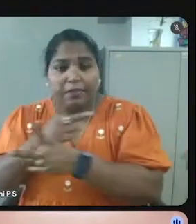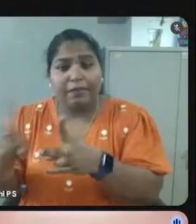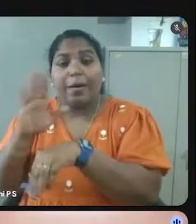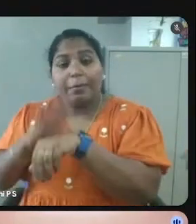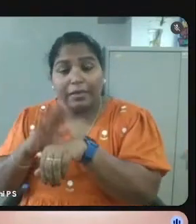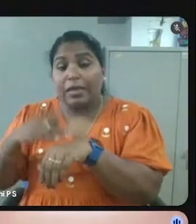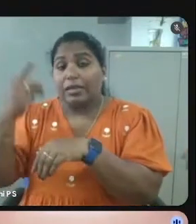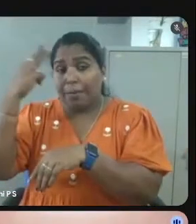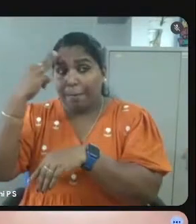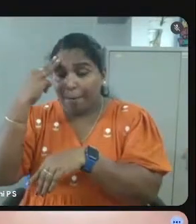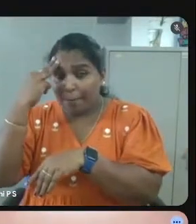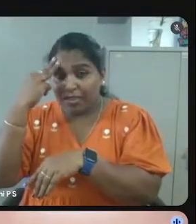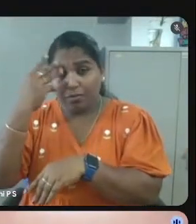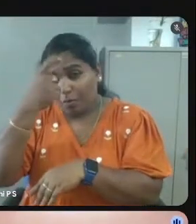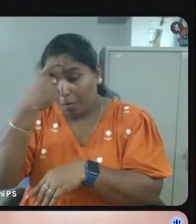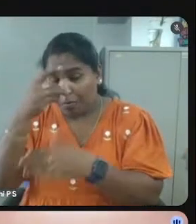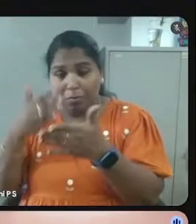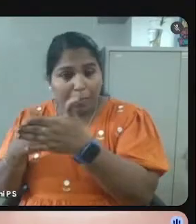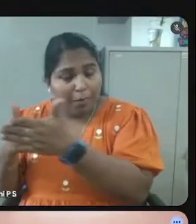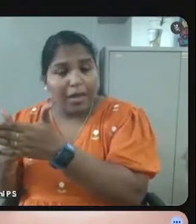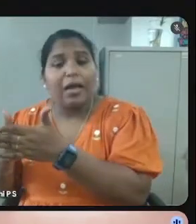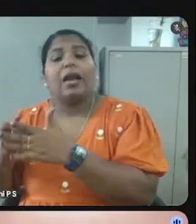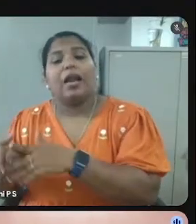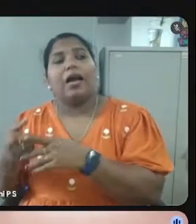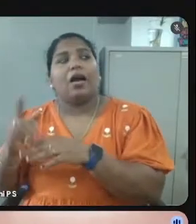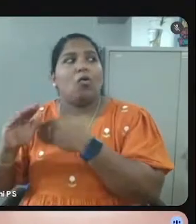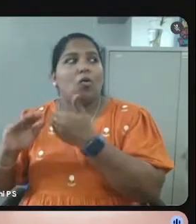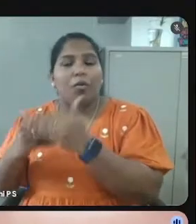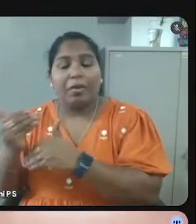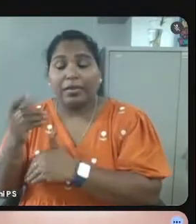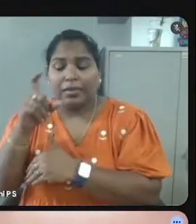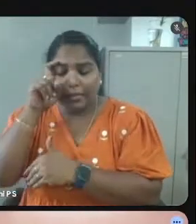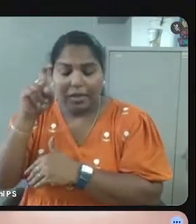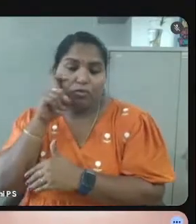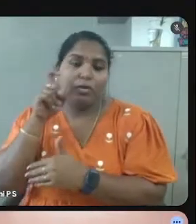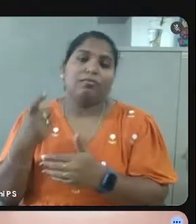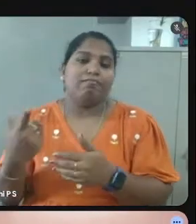ഒരു മെമ്മറി ഇഷ്യൂ ആൾക്കാർക്കും ഒരു സെക്ഷുവാലിറ്റിയുടെ ഒരു വളരെ അഫക്റ്റ് ഉണ്ടായിരുന്നു.